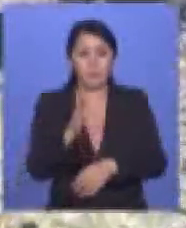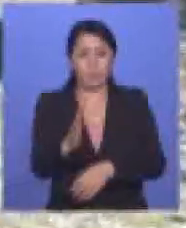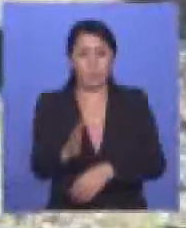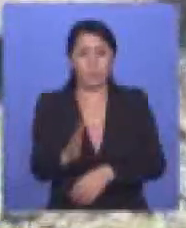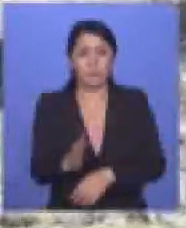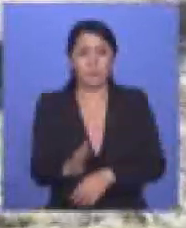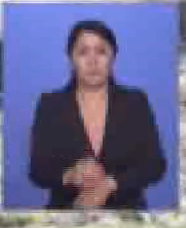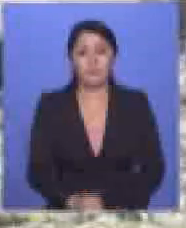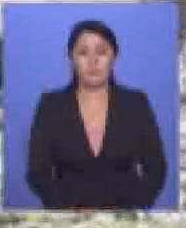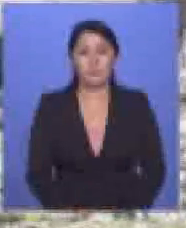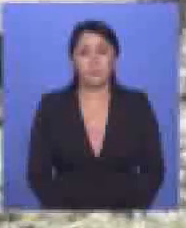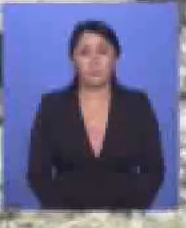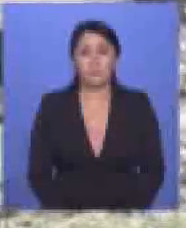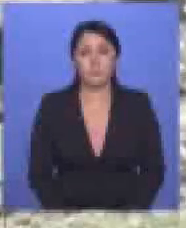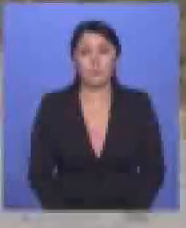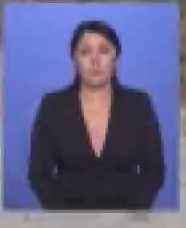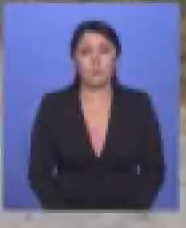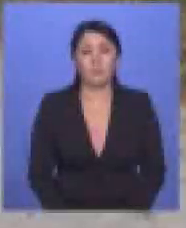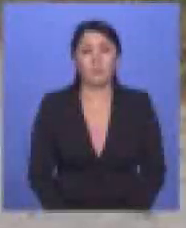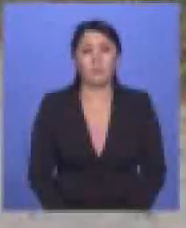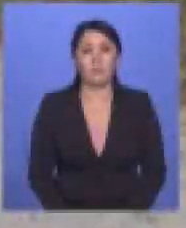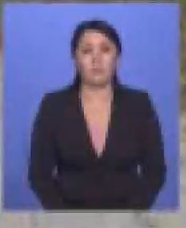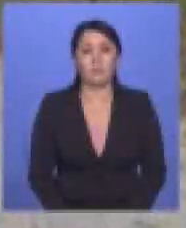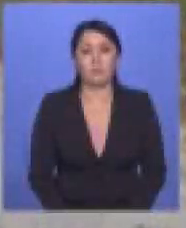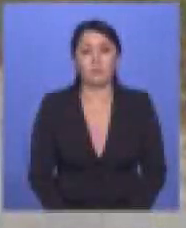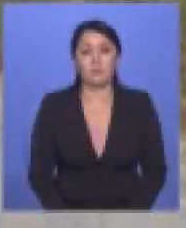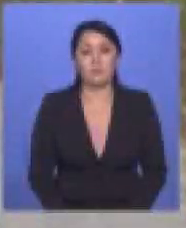Жангелді Жамалиев полиция департаменті баспасөз қызметінің көмегімен әзірленді.